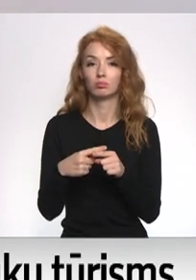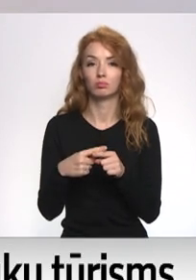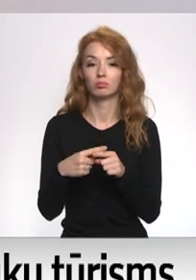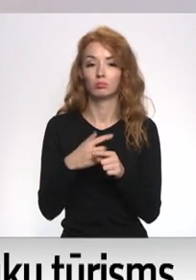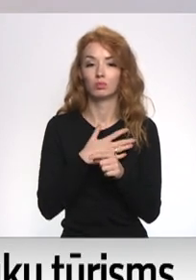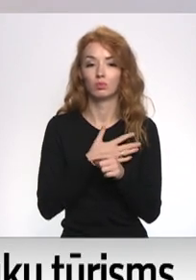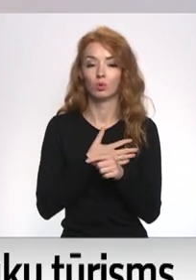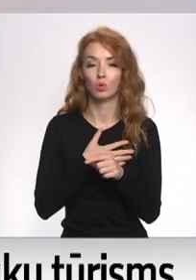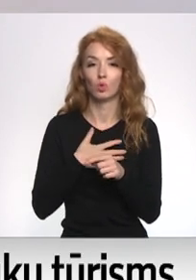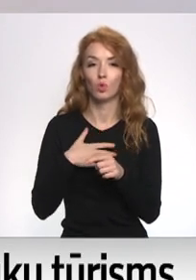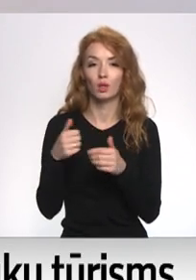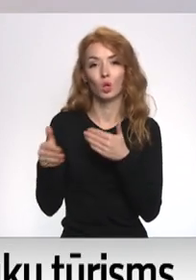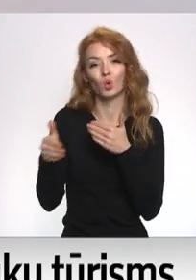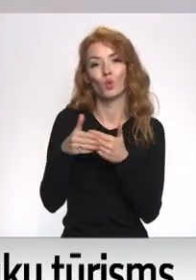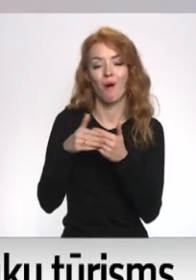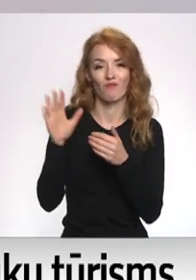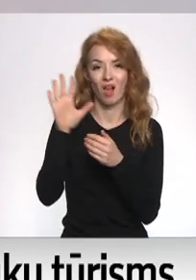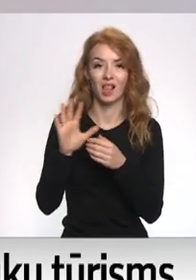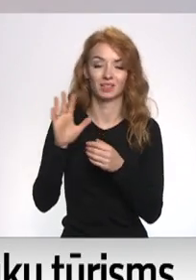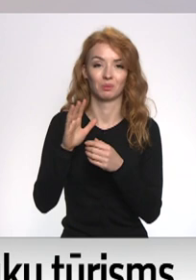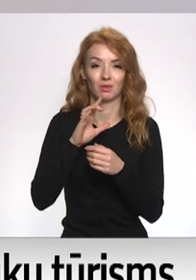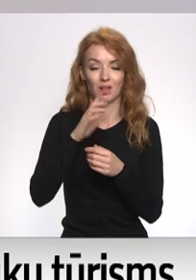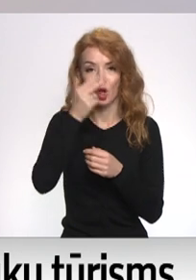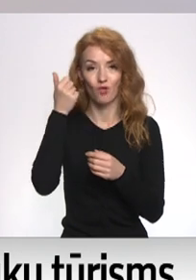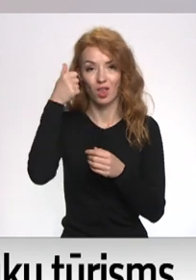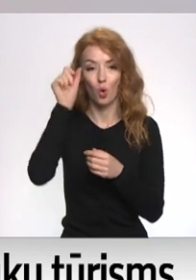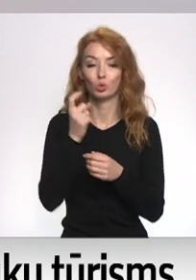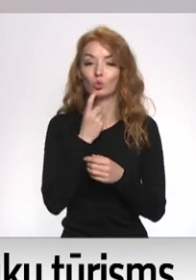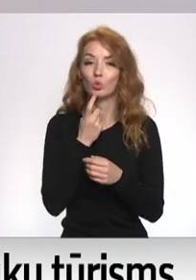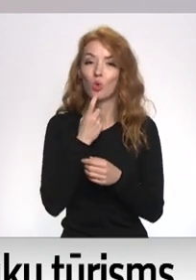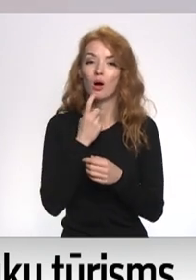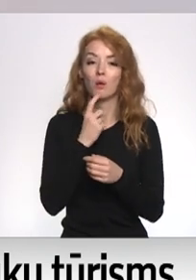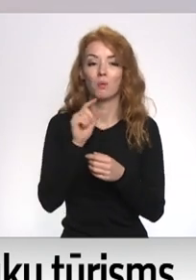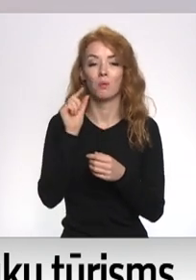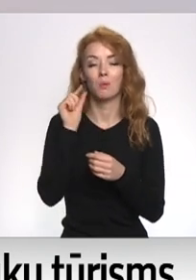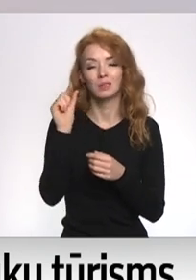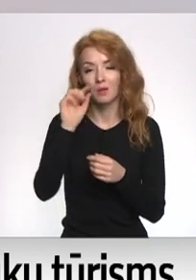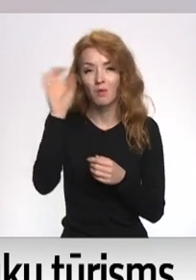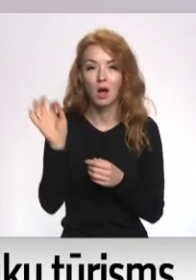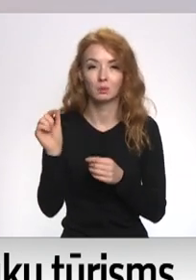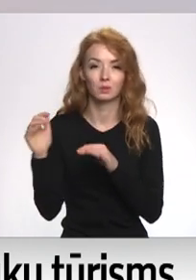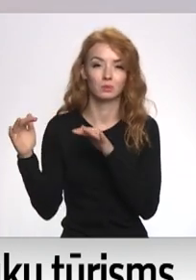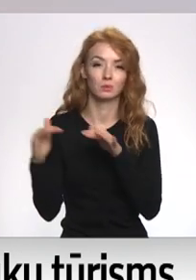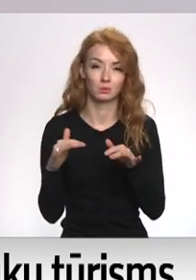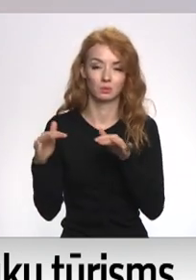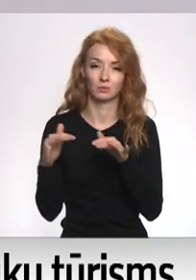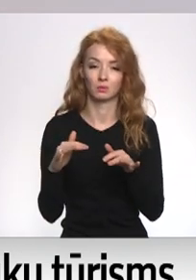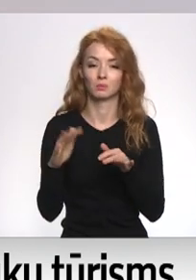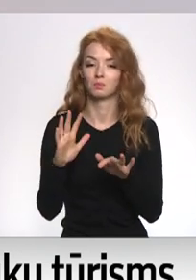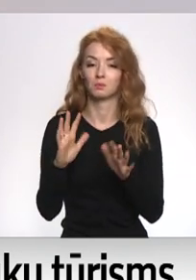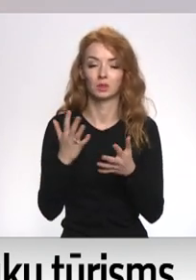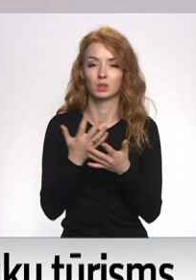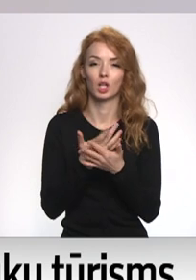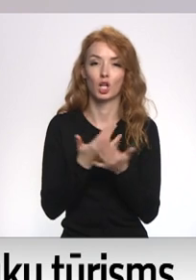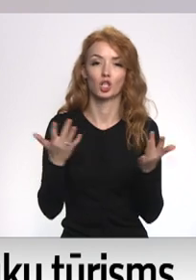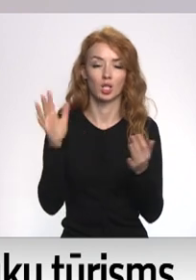tuviem tirgiem, kas ir Lietuva, Igaunija, Somija, mazliet Vācija. Tur tiešām ļoti